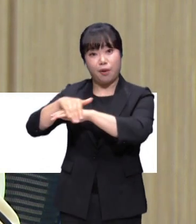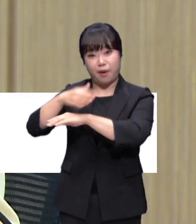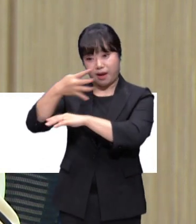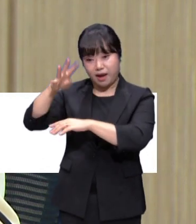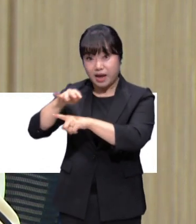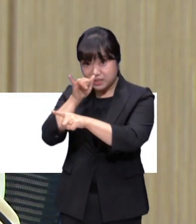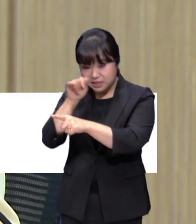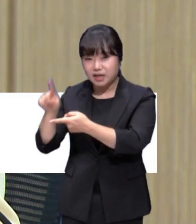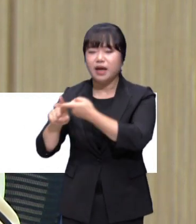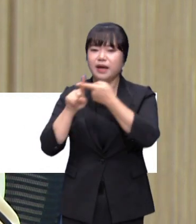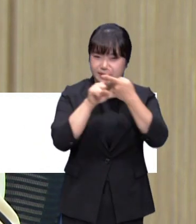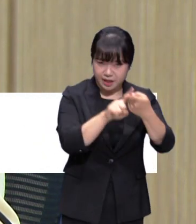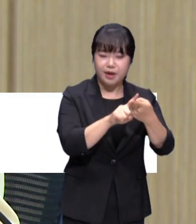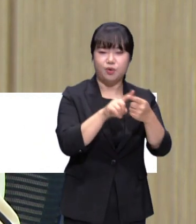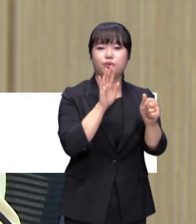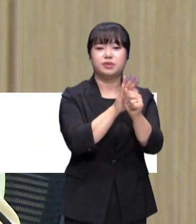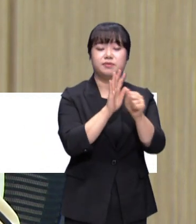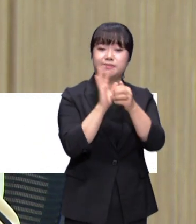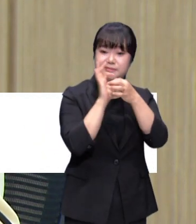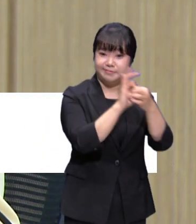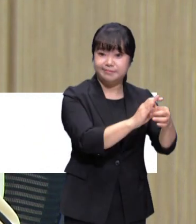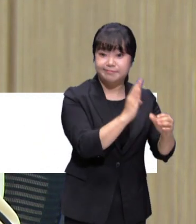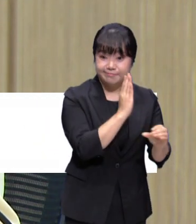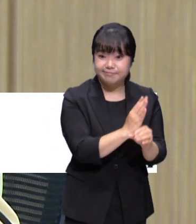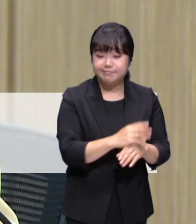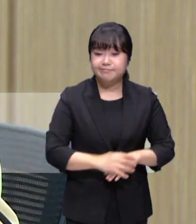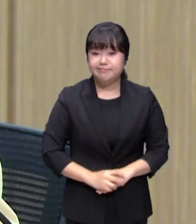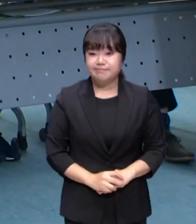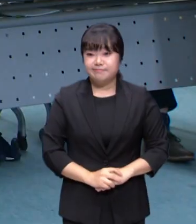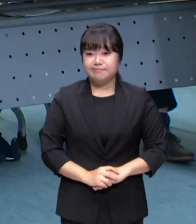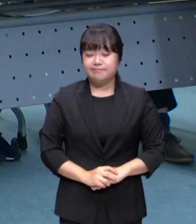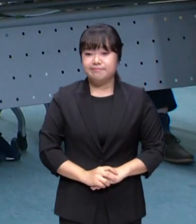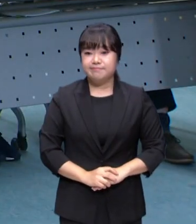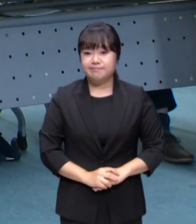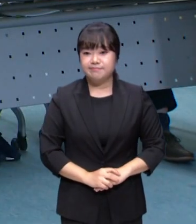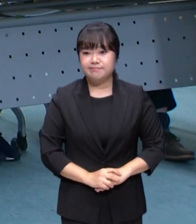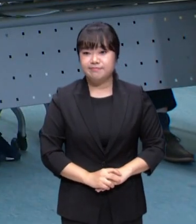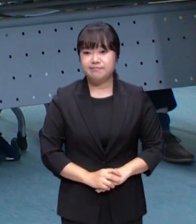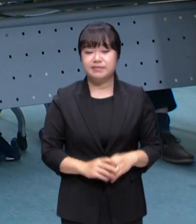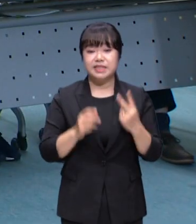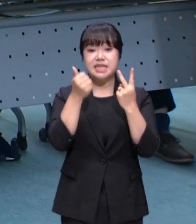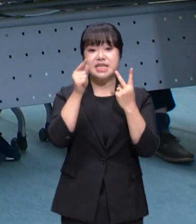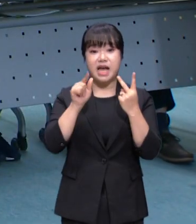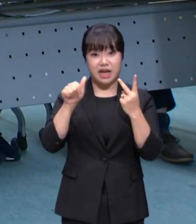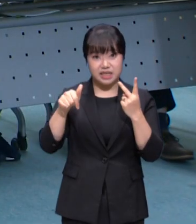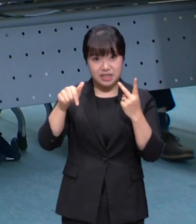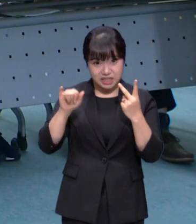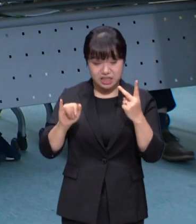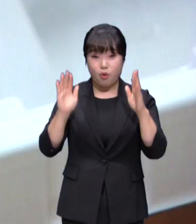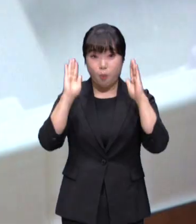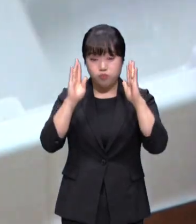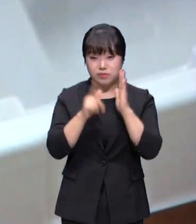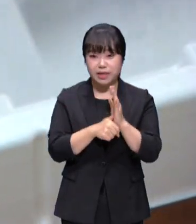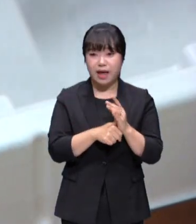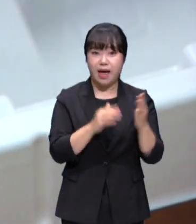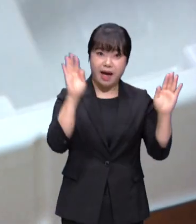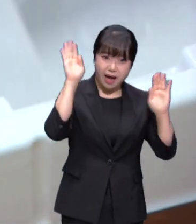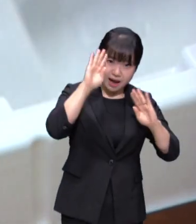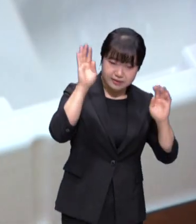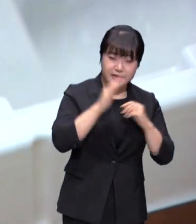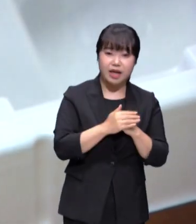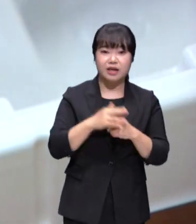또 내실화 있게 한다는 말씀을 드리고 싶고요. 2학기에는 학생과 교직원 1인당